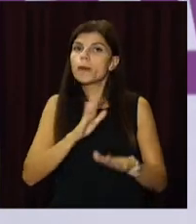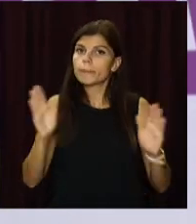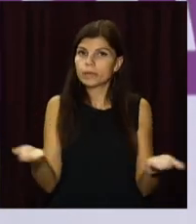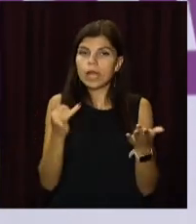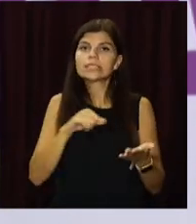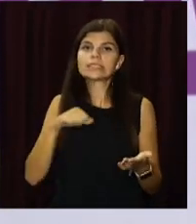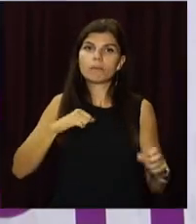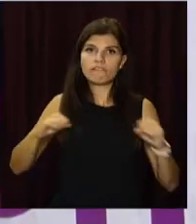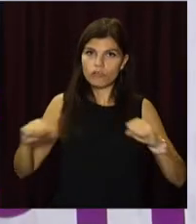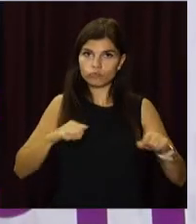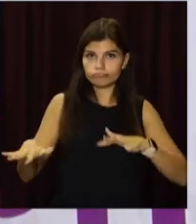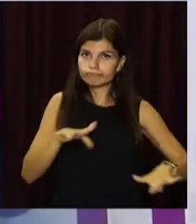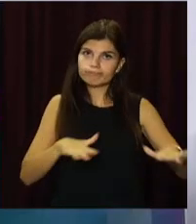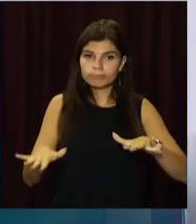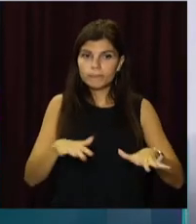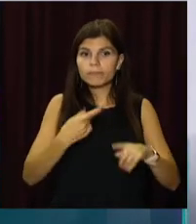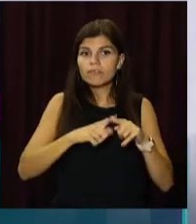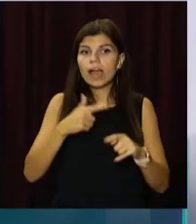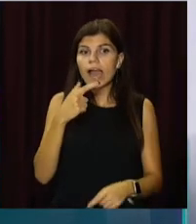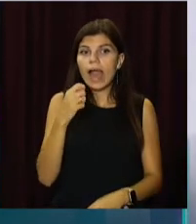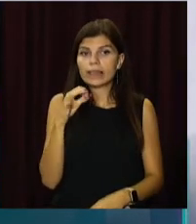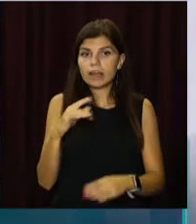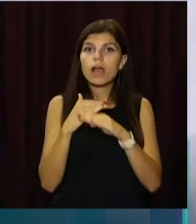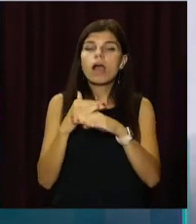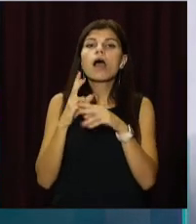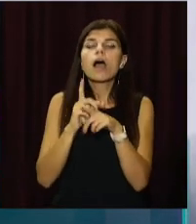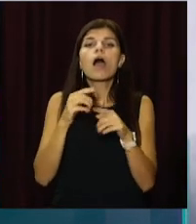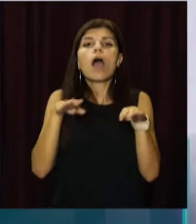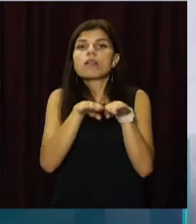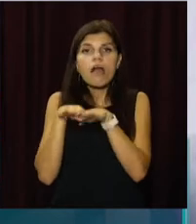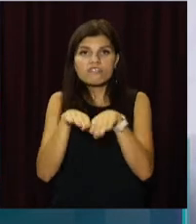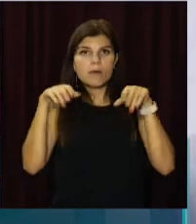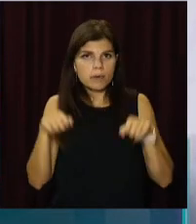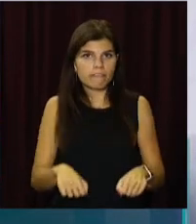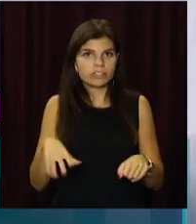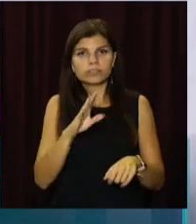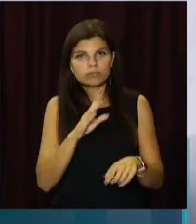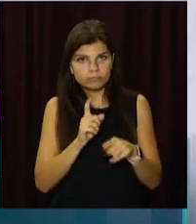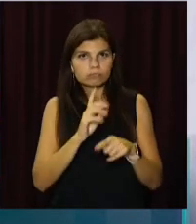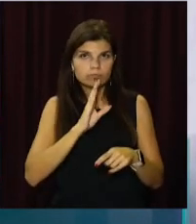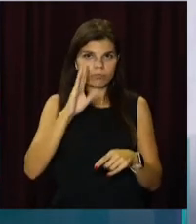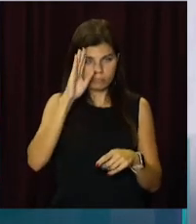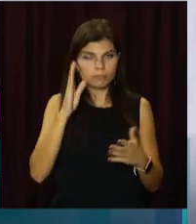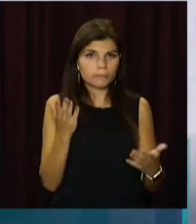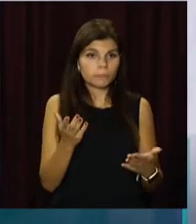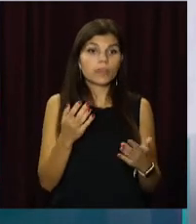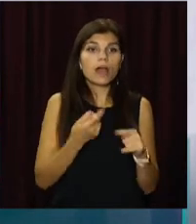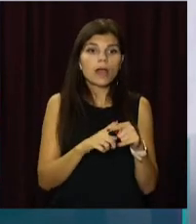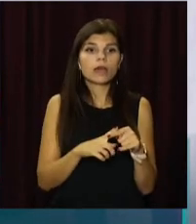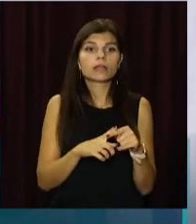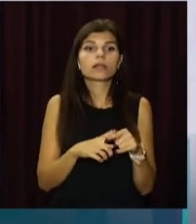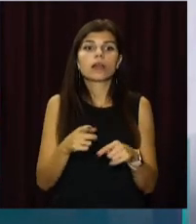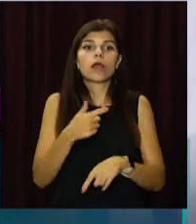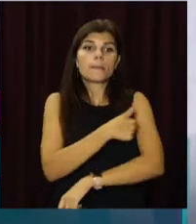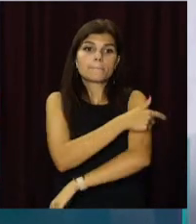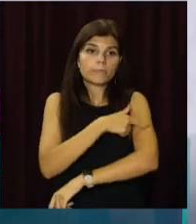місцевого самоврядування. Гендерні питання і рівні права і можливості – це всі сторони нашого життя. Це